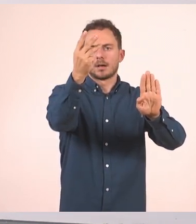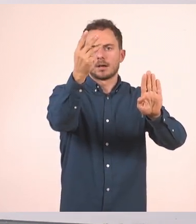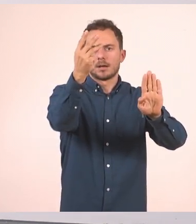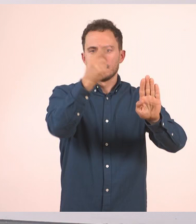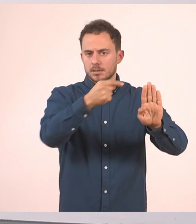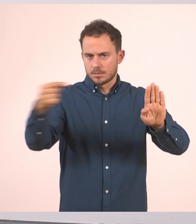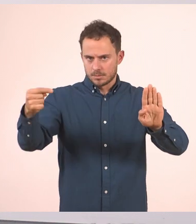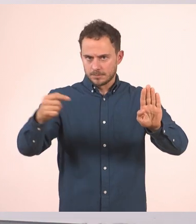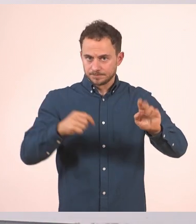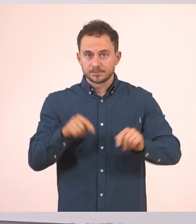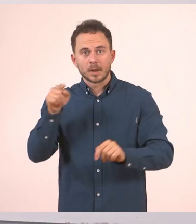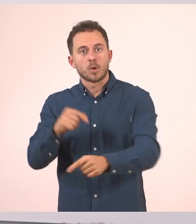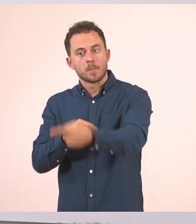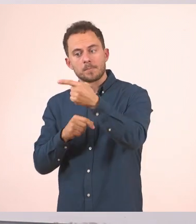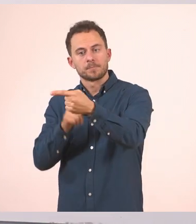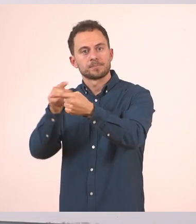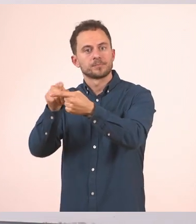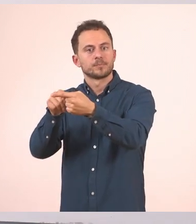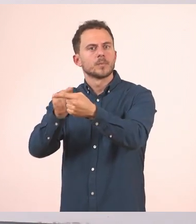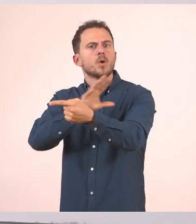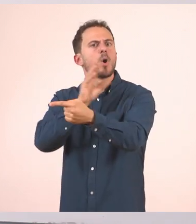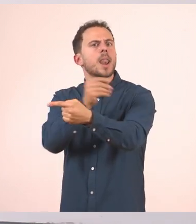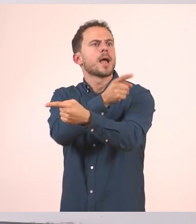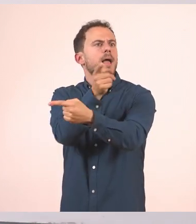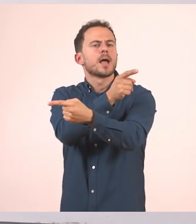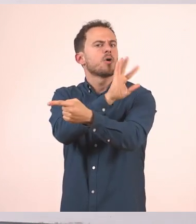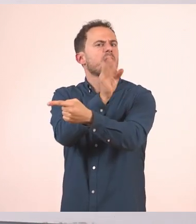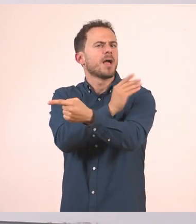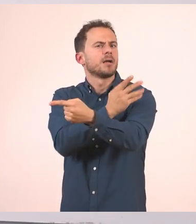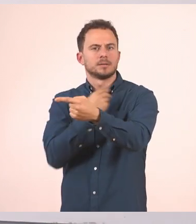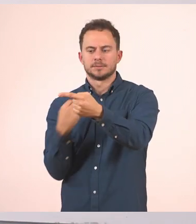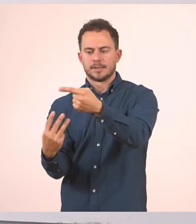γραμμή. Και γράφουμε παρονομαστή το 3.